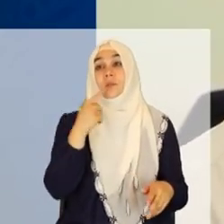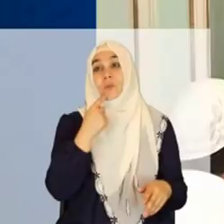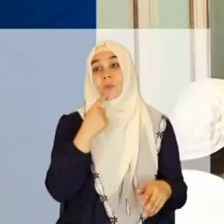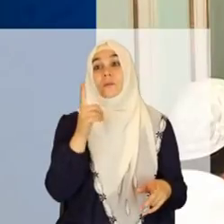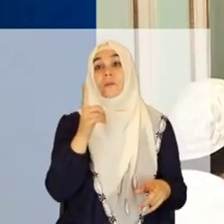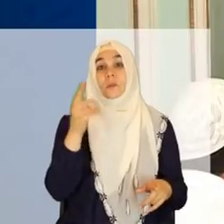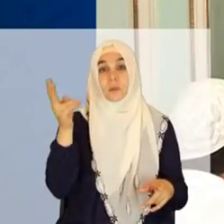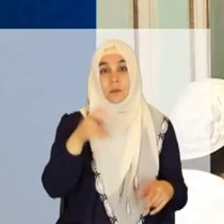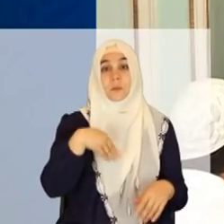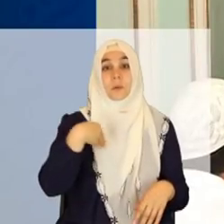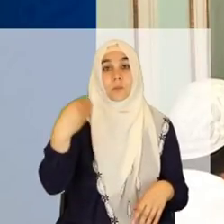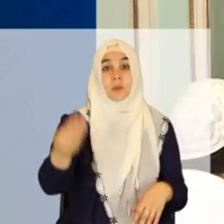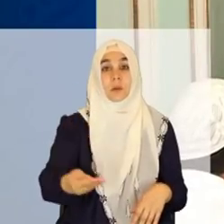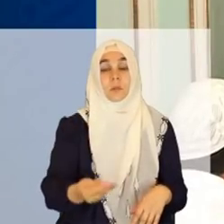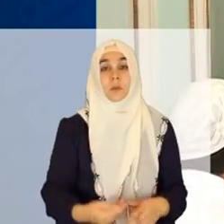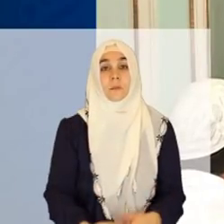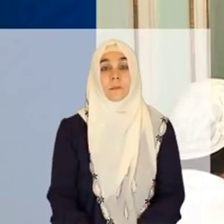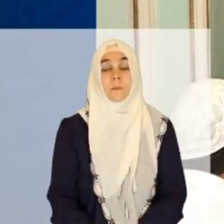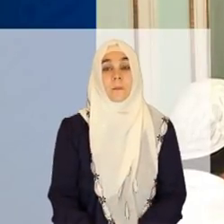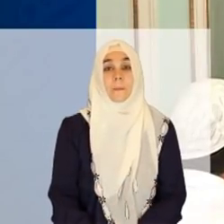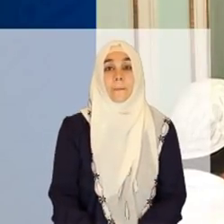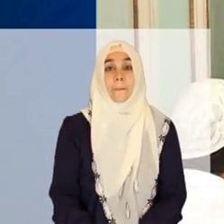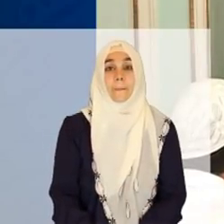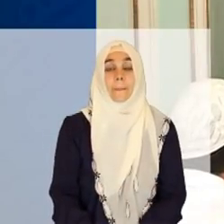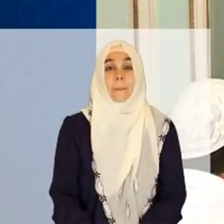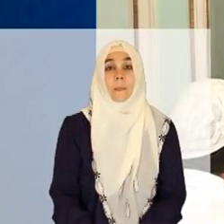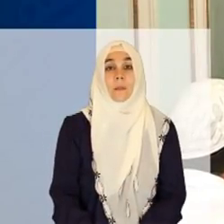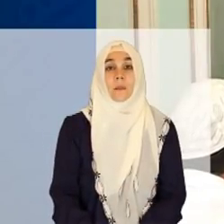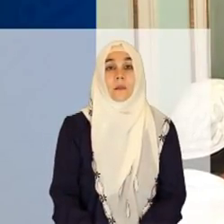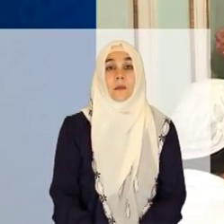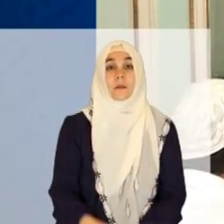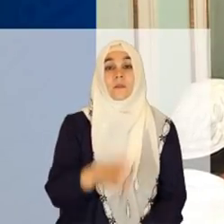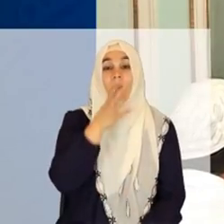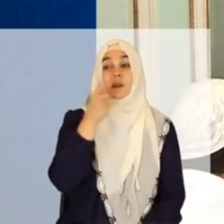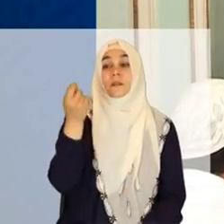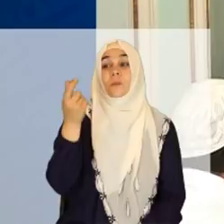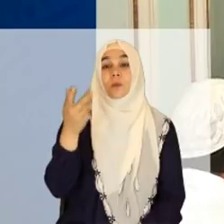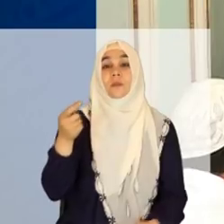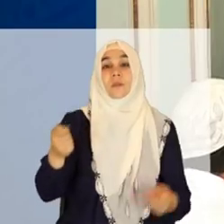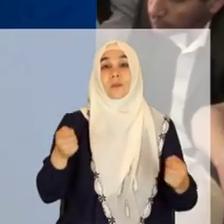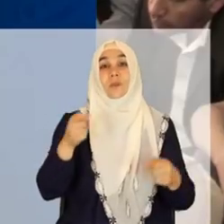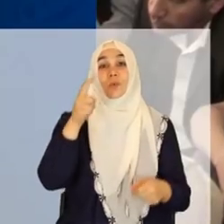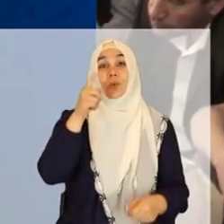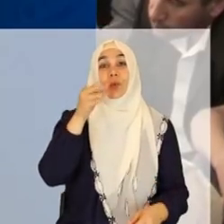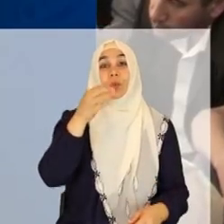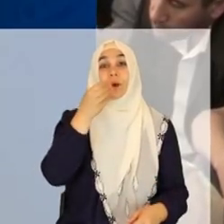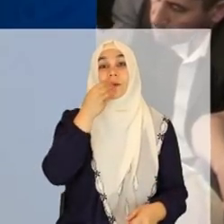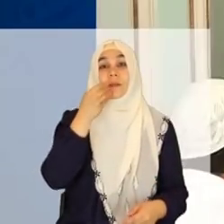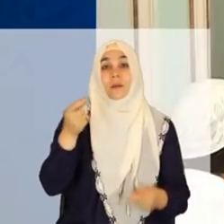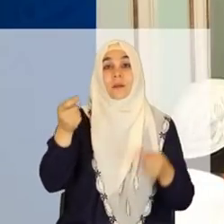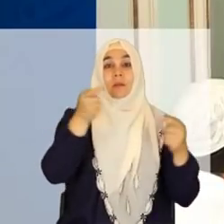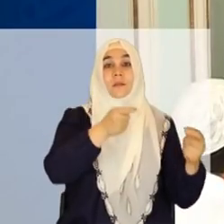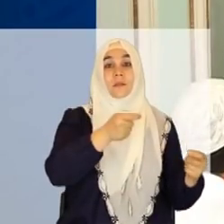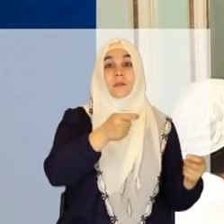qolsa, senga beramiz dedilar. Bir muddatdan keyin zambilda odamlar xurmo ko'tarib kelishib qoldi.